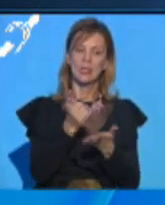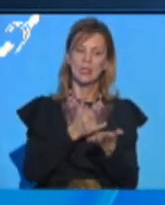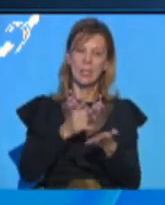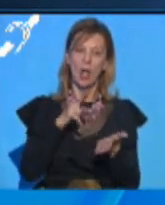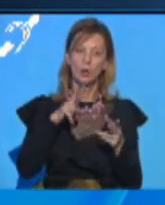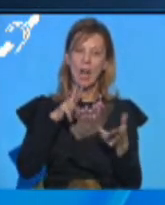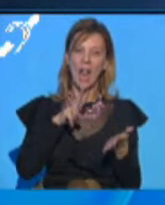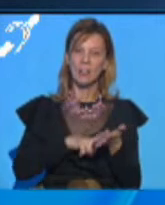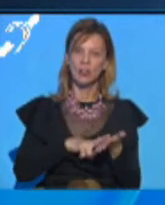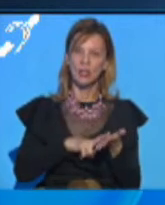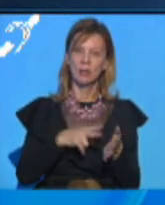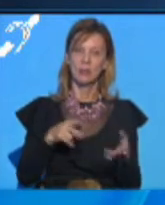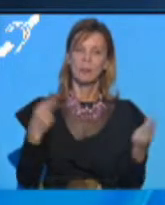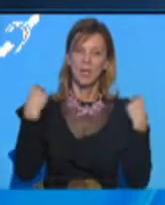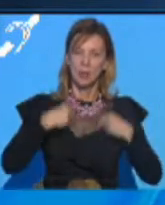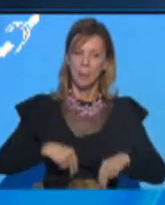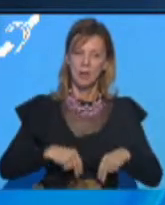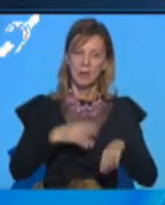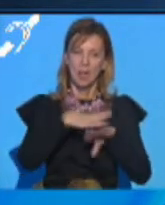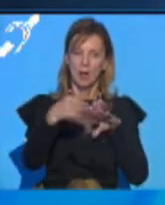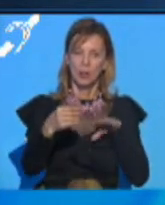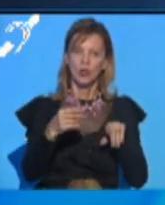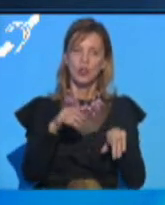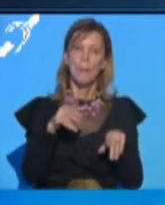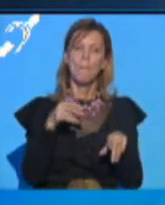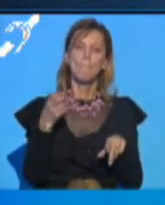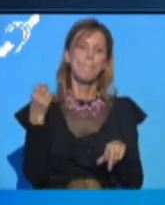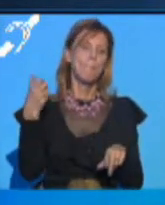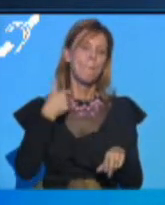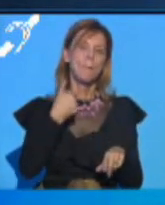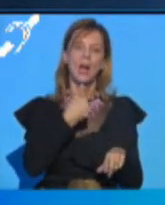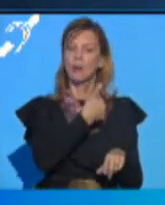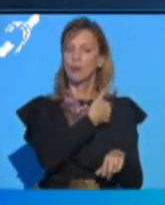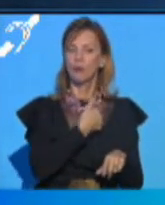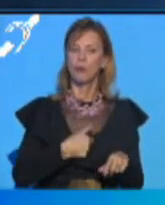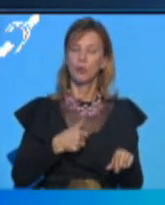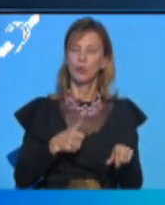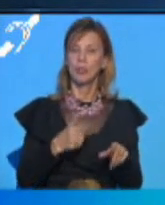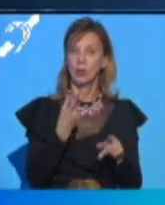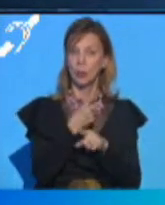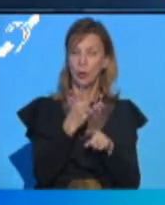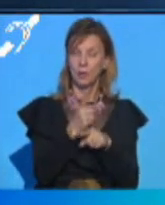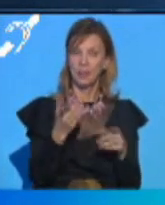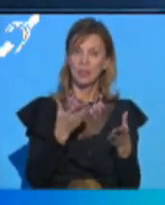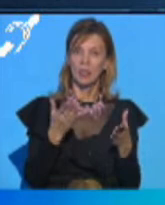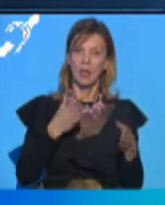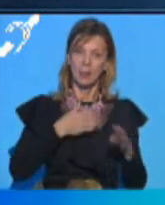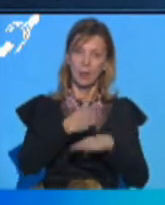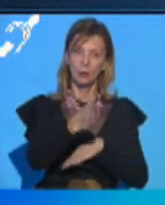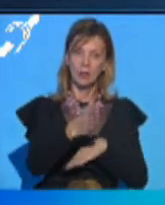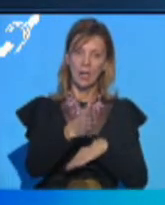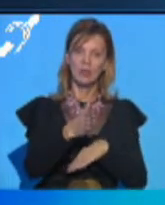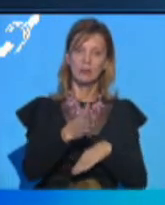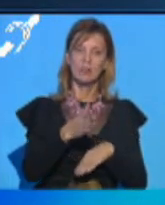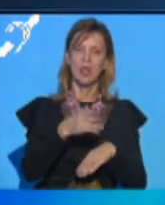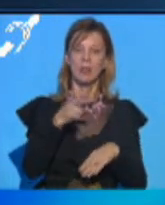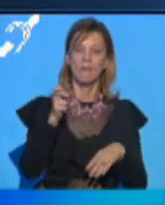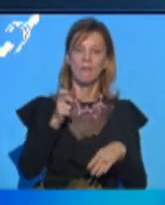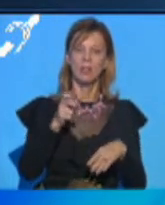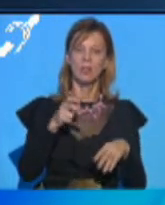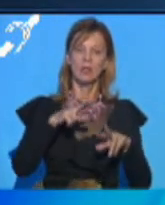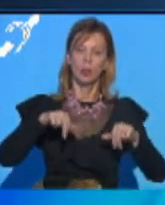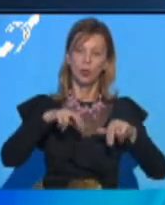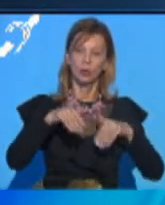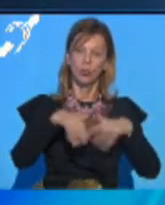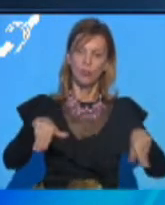argint, îmbrăcăminte, încălțăminte și parfumuri contrafăcute. Bunurile care au intrat în țară fără să treacă pe la controlul vamal au fost